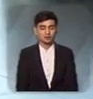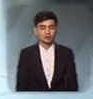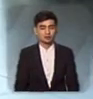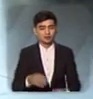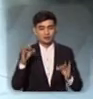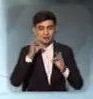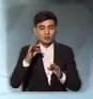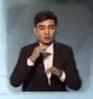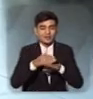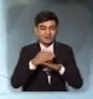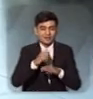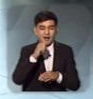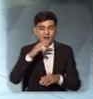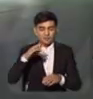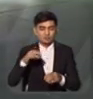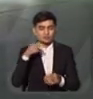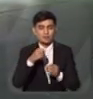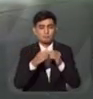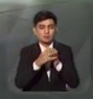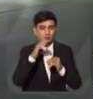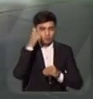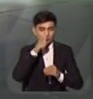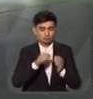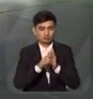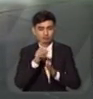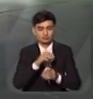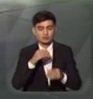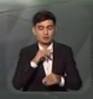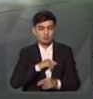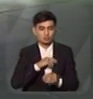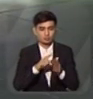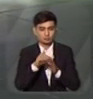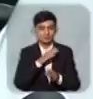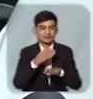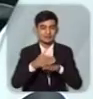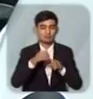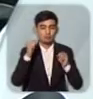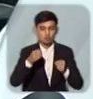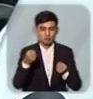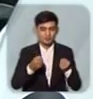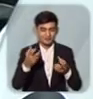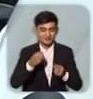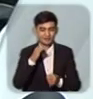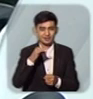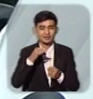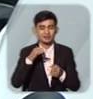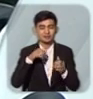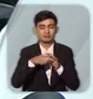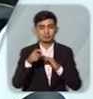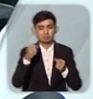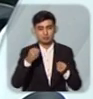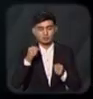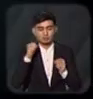Программа автокредитования работает с 2015 года. Условия льготного займа остаются прежними. Можно приобрести